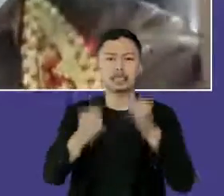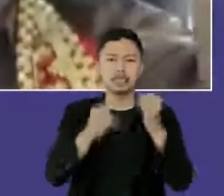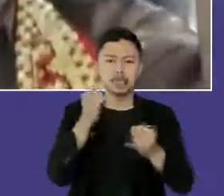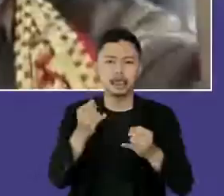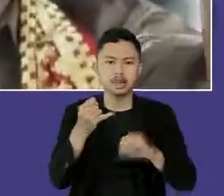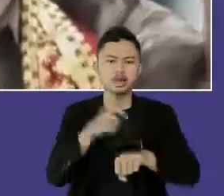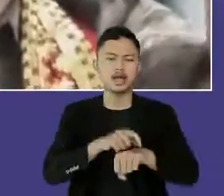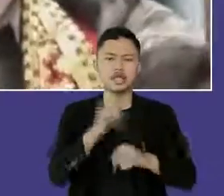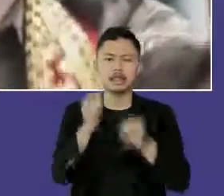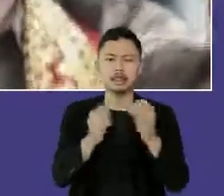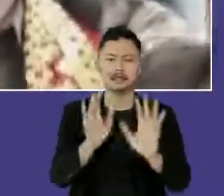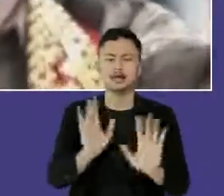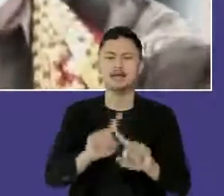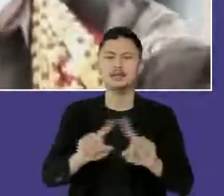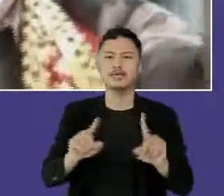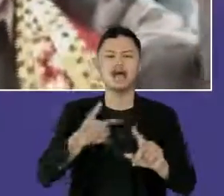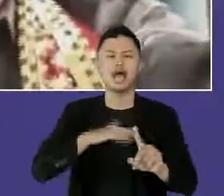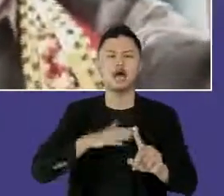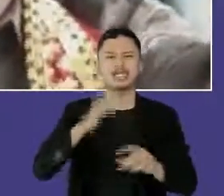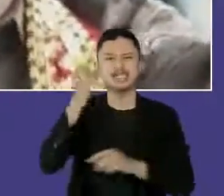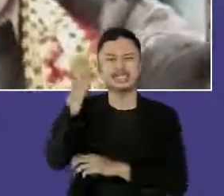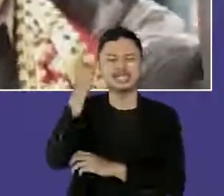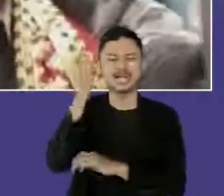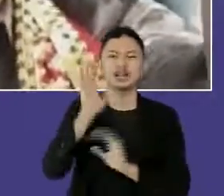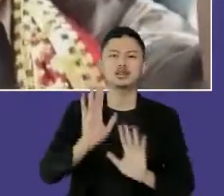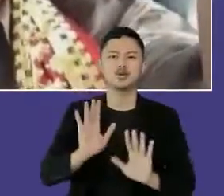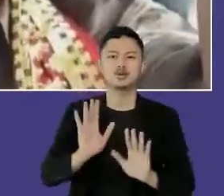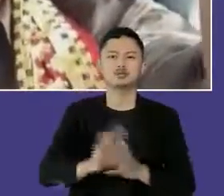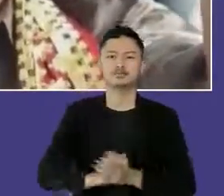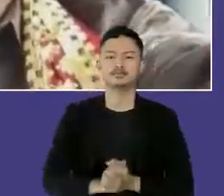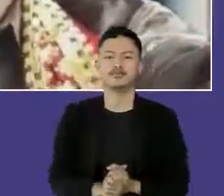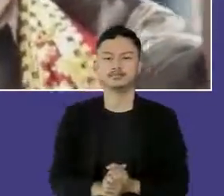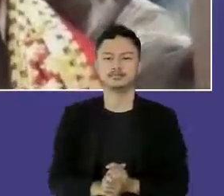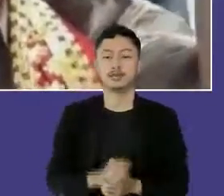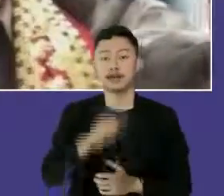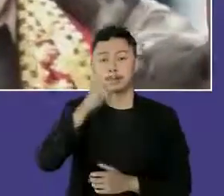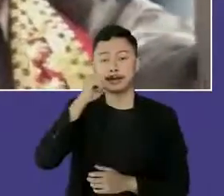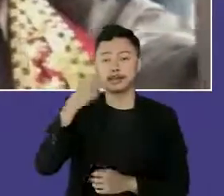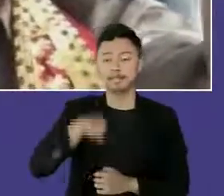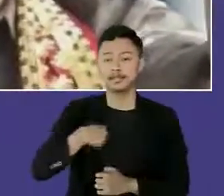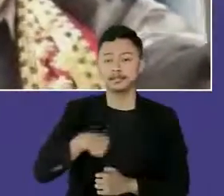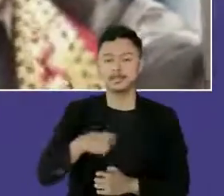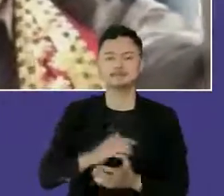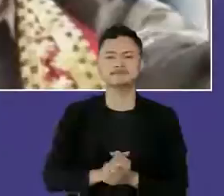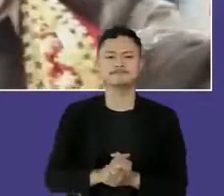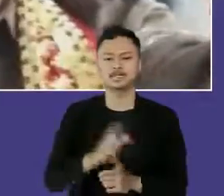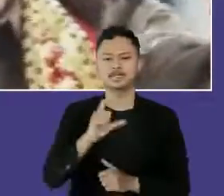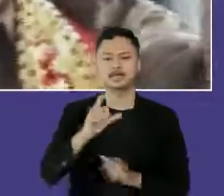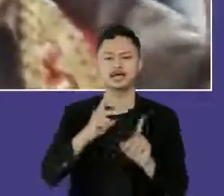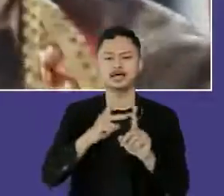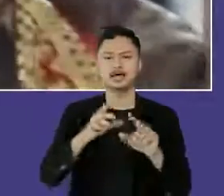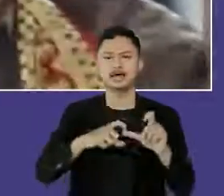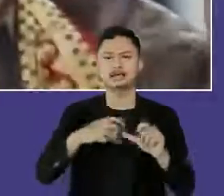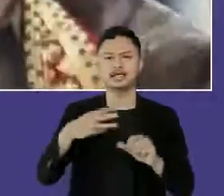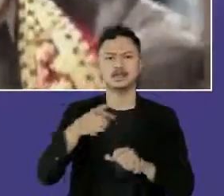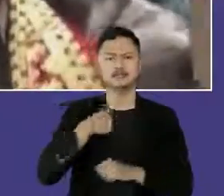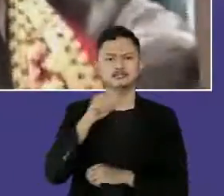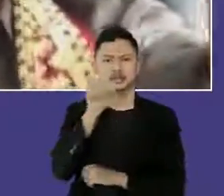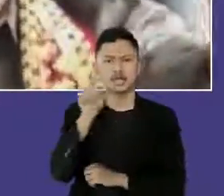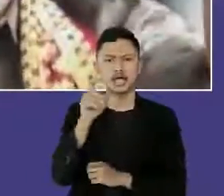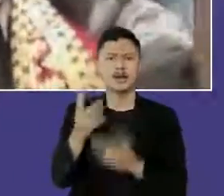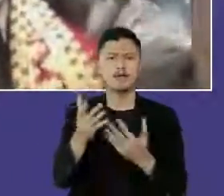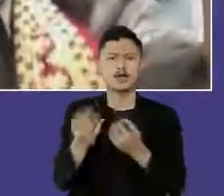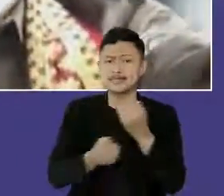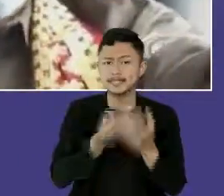ini jaringan dan saya khawatir nanti kita apa terputus lagi. Pak Menteri, tadi CISE tadi saya tanyakan